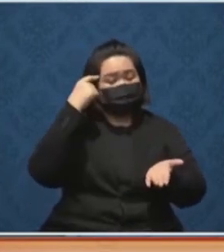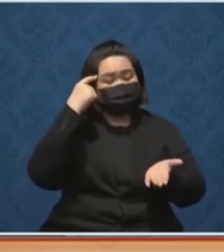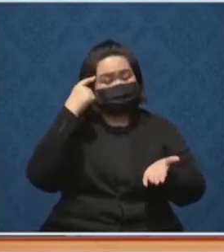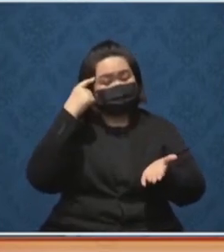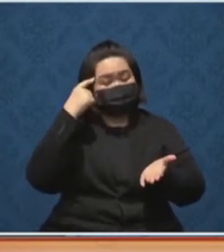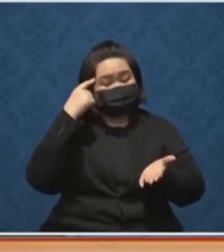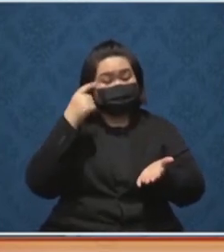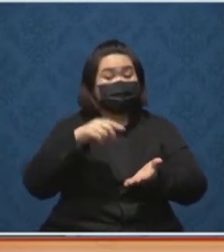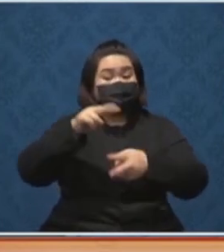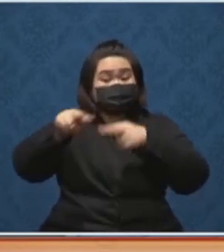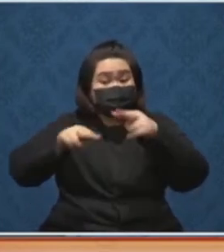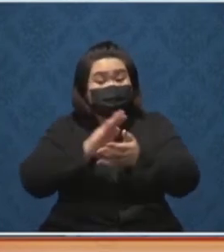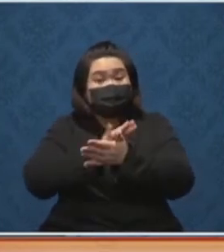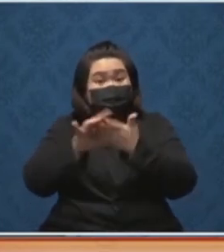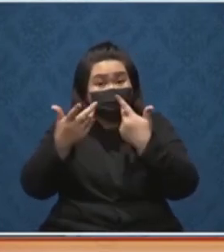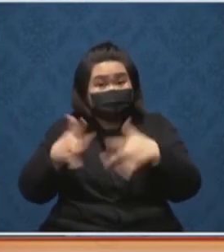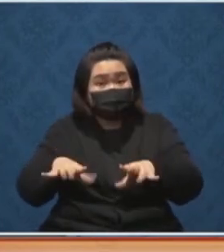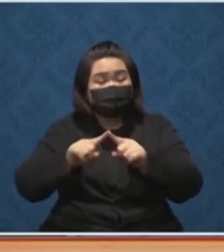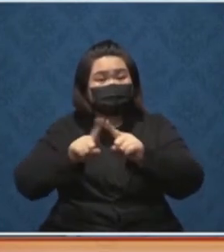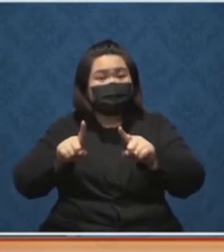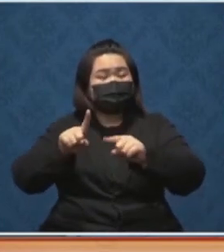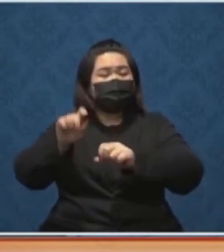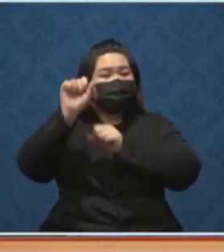จะไม่เผยแ้ข้อมูลทไดรบมาจากสาธรรรษ